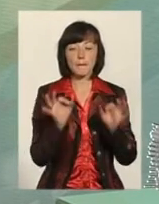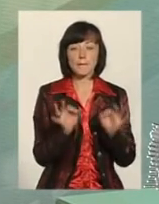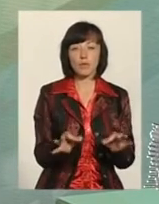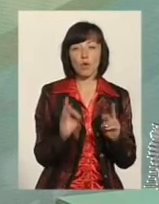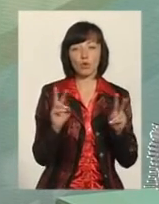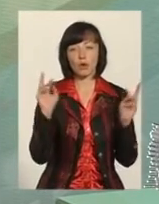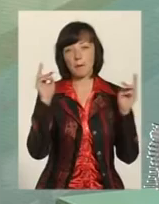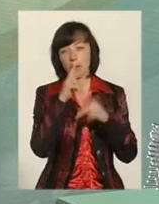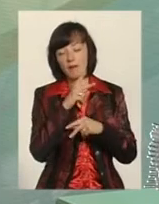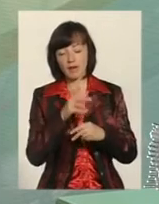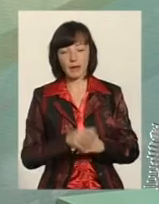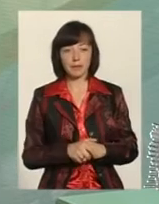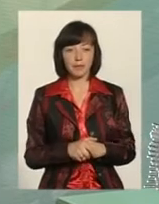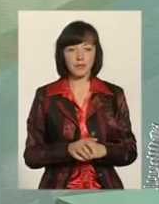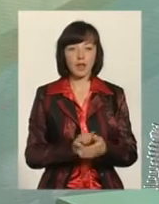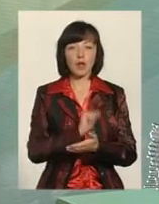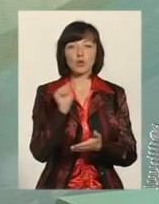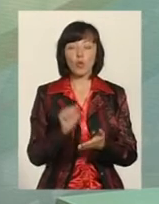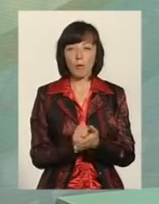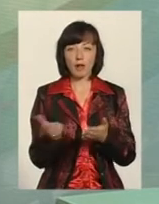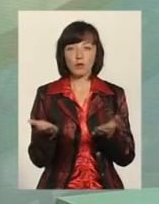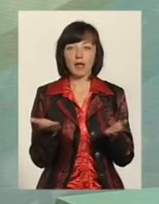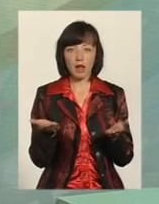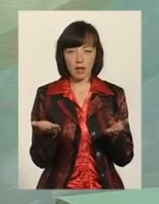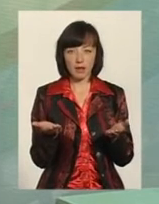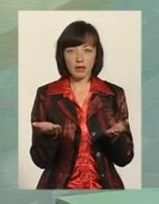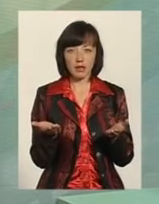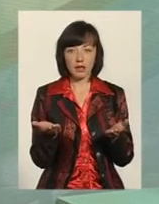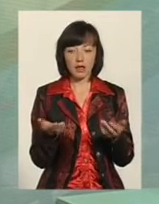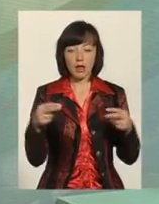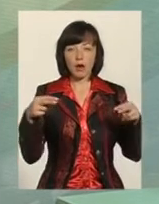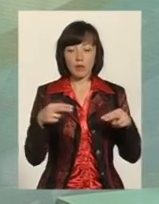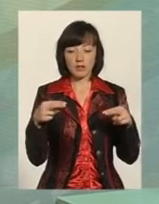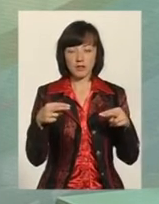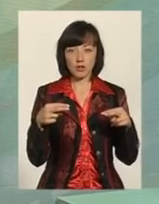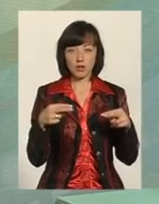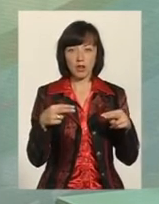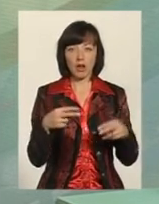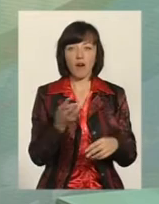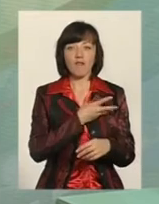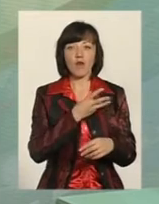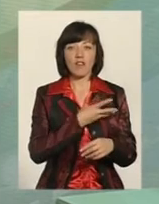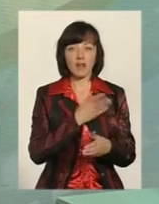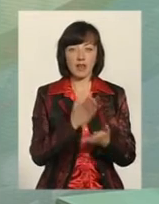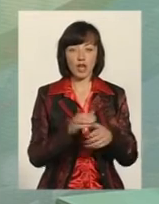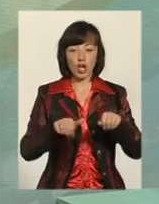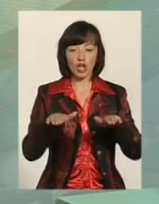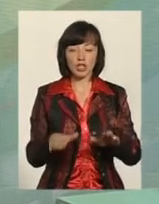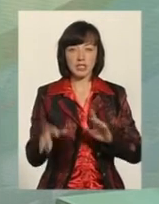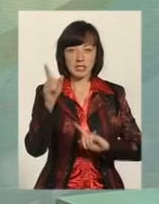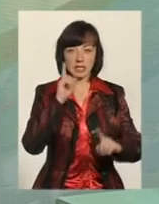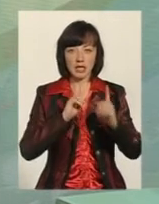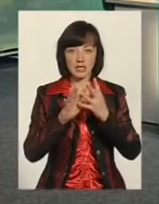хто не правий. Документом, який освічує волевиявлення територіальної громади, є рішення сесії сільської